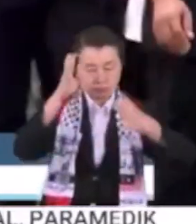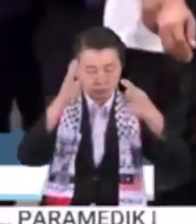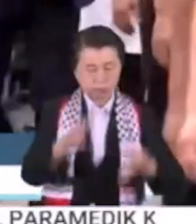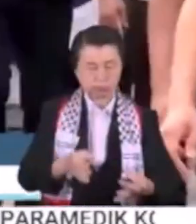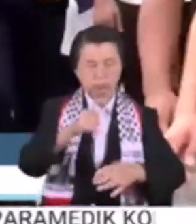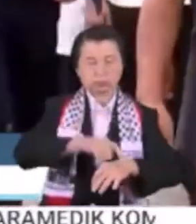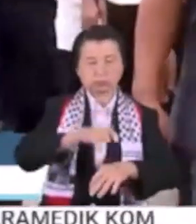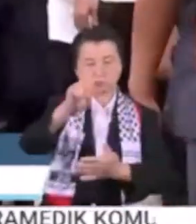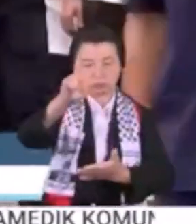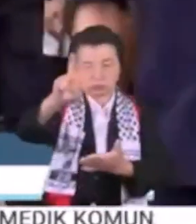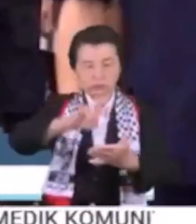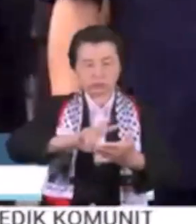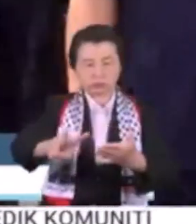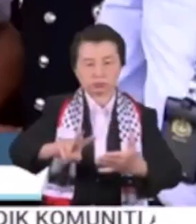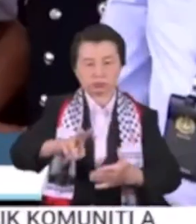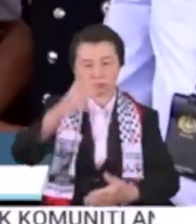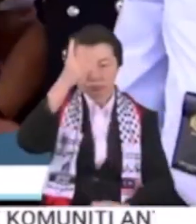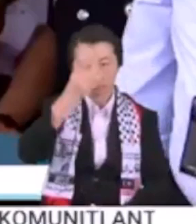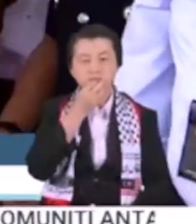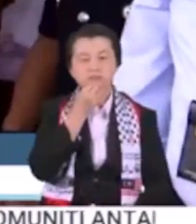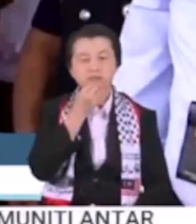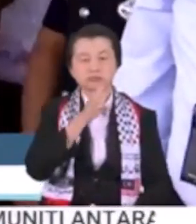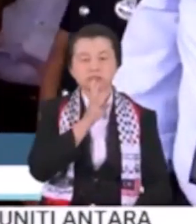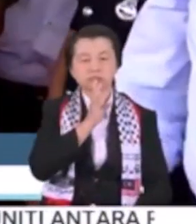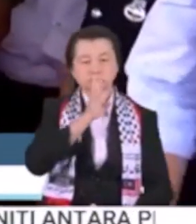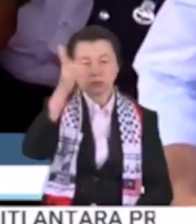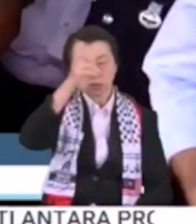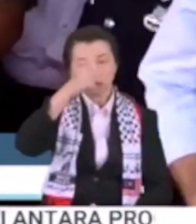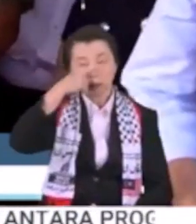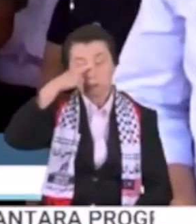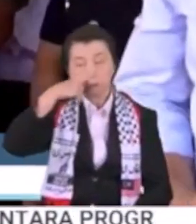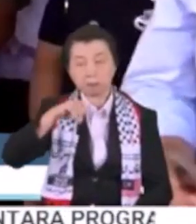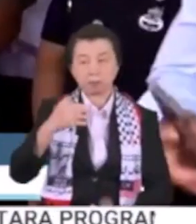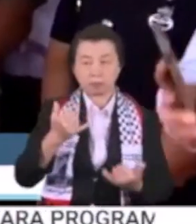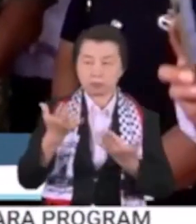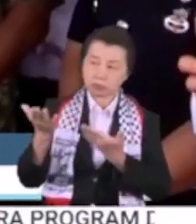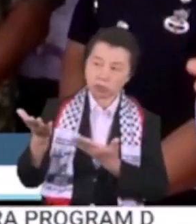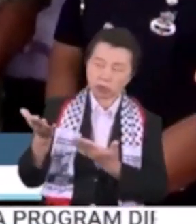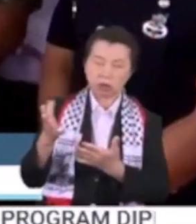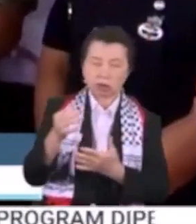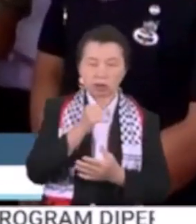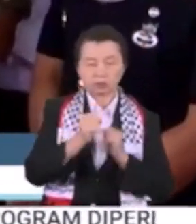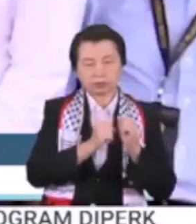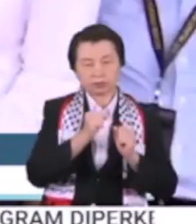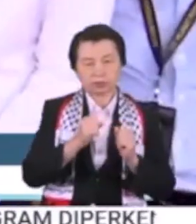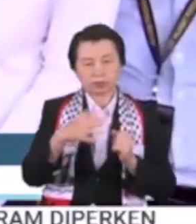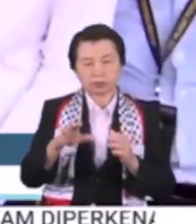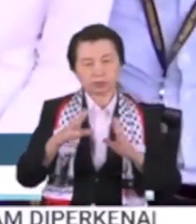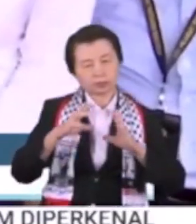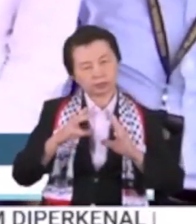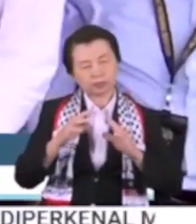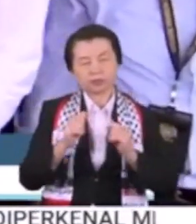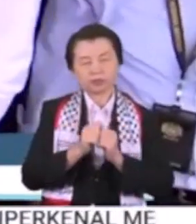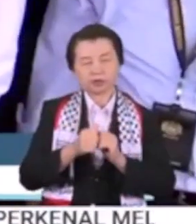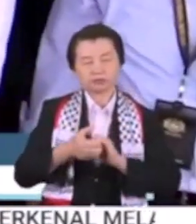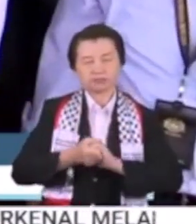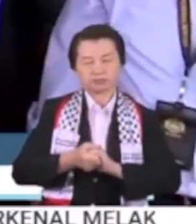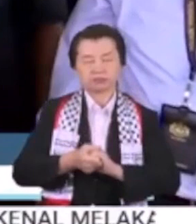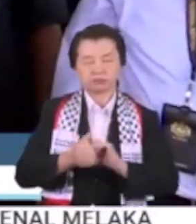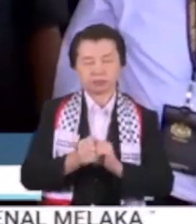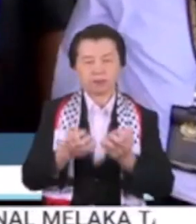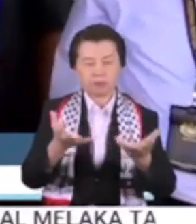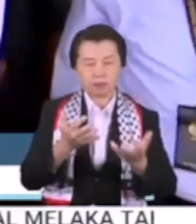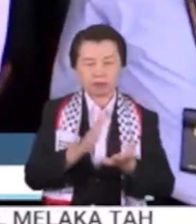dalam masa dua minggu. Dato' Sri Anwar berkata kerajaan Thailand ketika ini mengambil sikap yang lebih lunak serta akrab